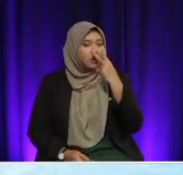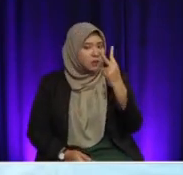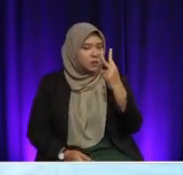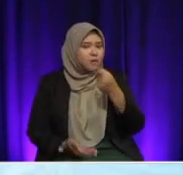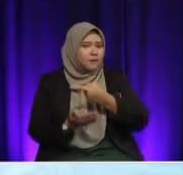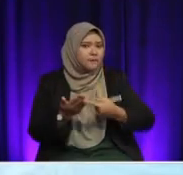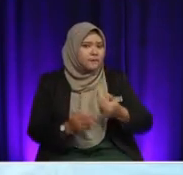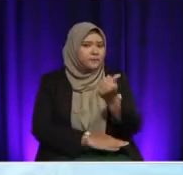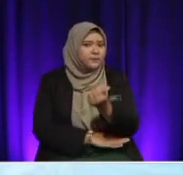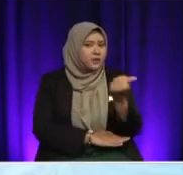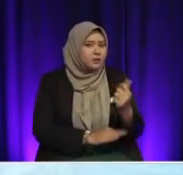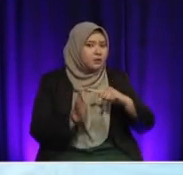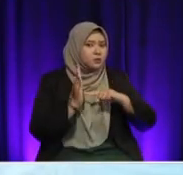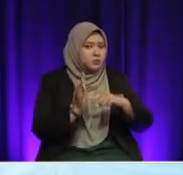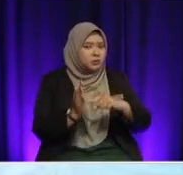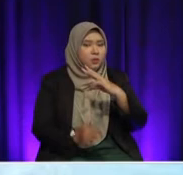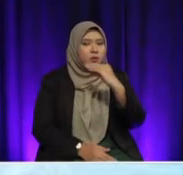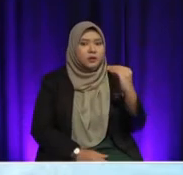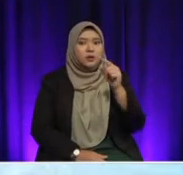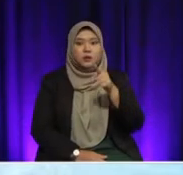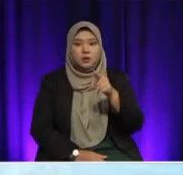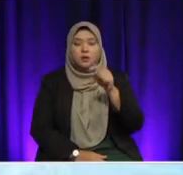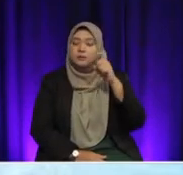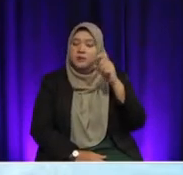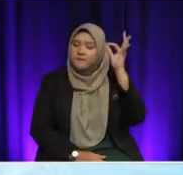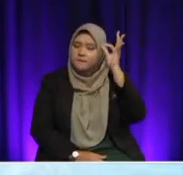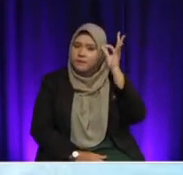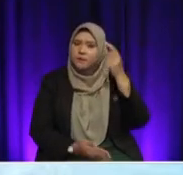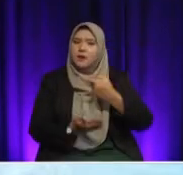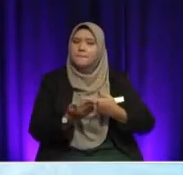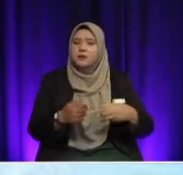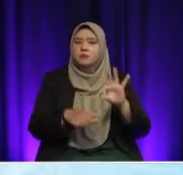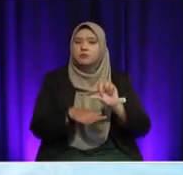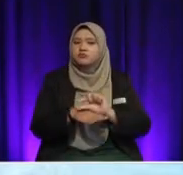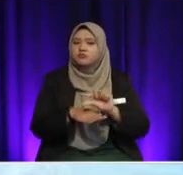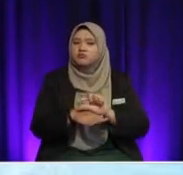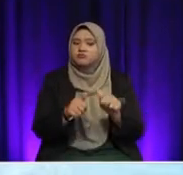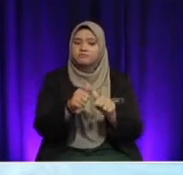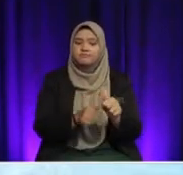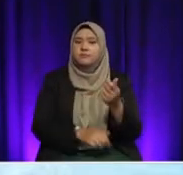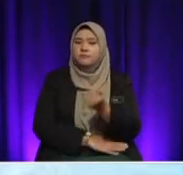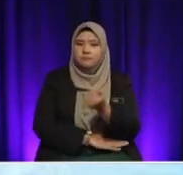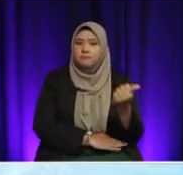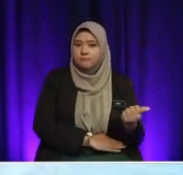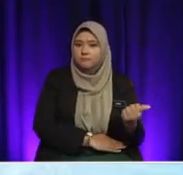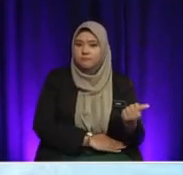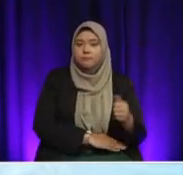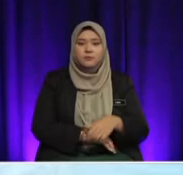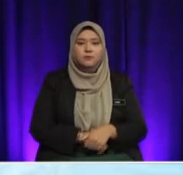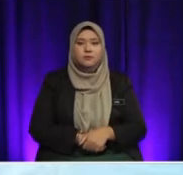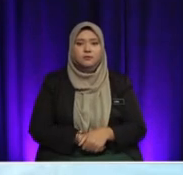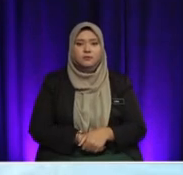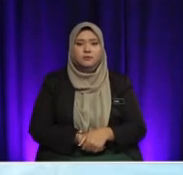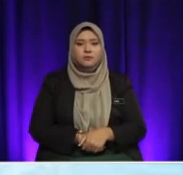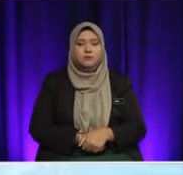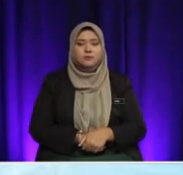so kita tengok. Dia kata boleh menimbang berat setiap daging yang ditekan. Okey, yang ni palsu. Palsu. Okey,